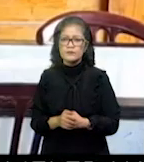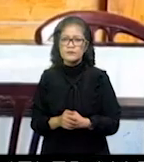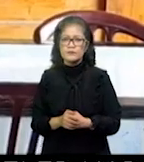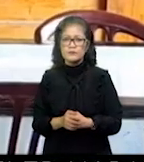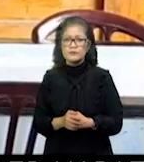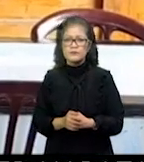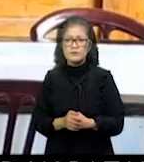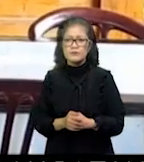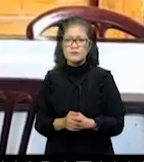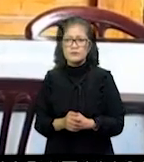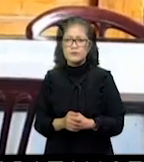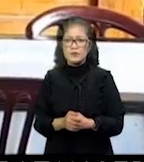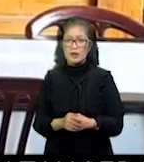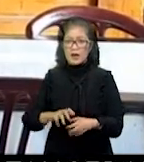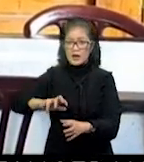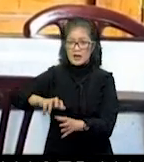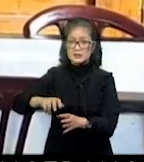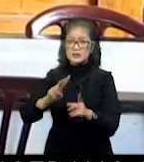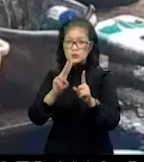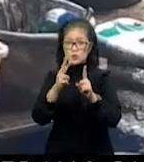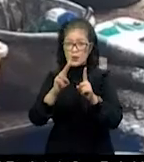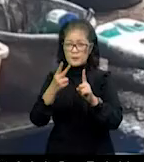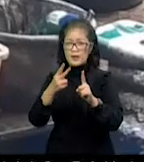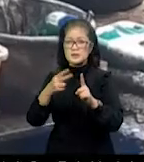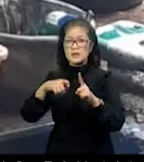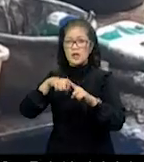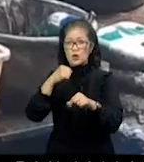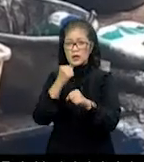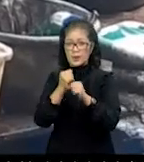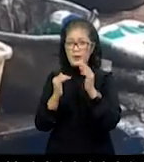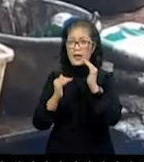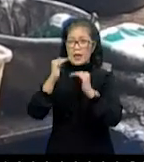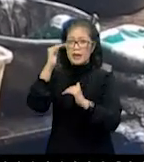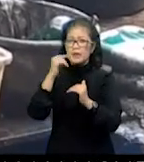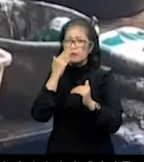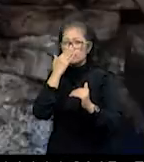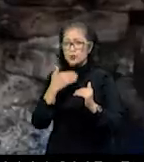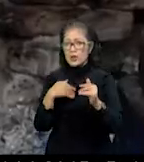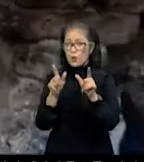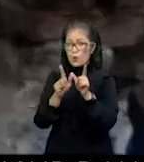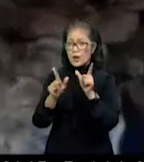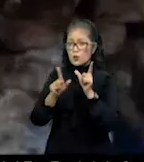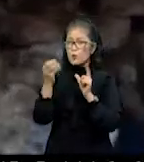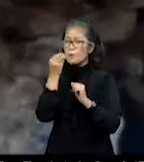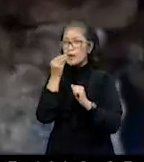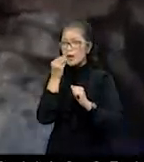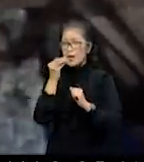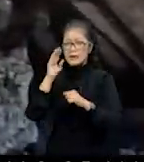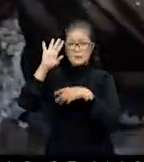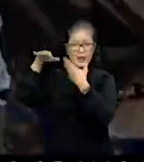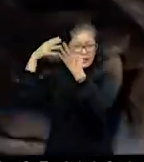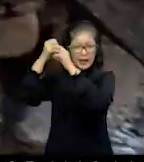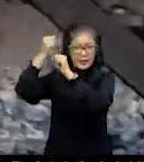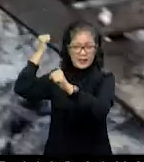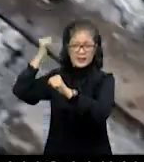Naiknya harga gas LPG ukuran 12 kg membuat pemilik warung makan Jamila di Mandailing Natal, Sumatera Utara beralih menggunakan kayu bakar